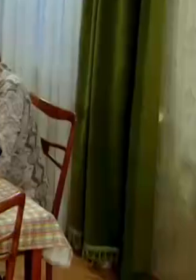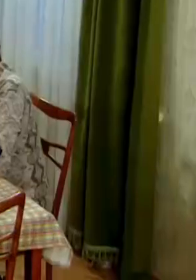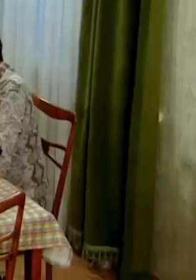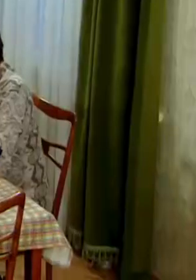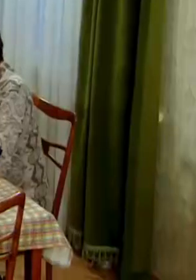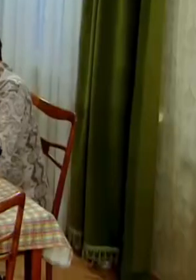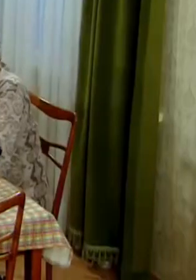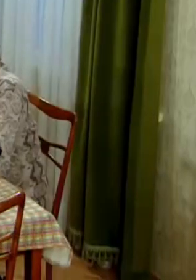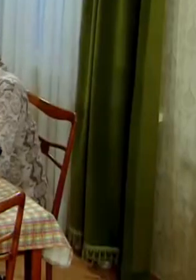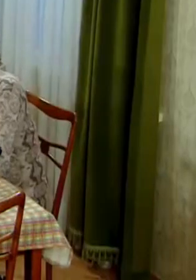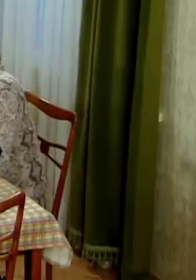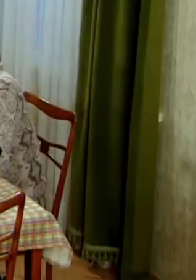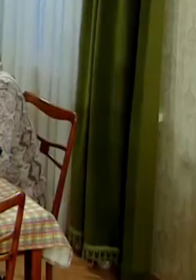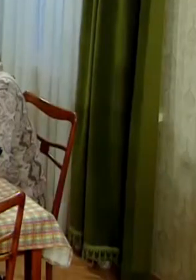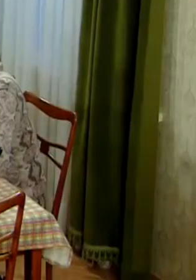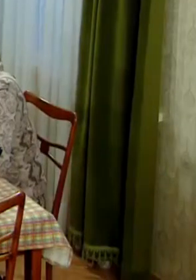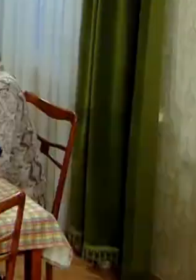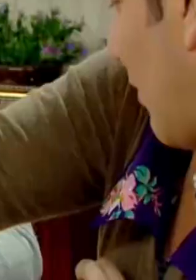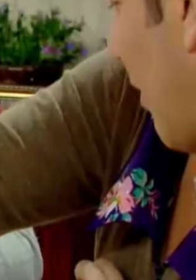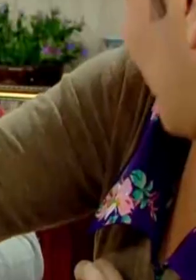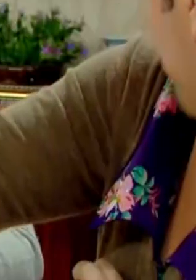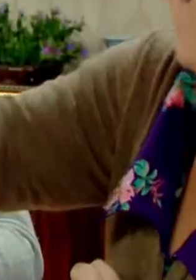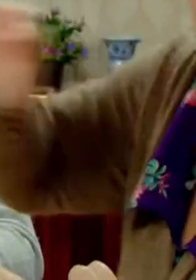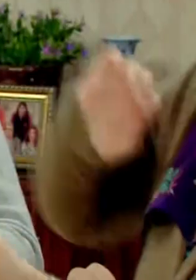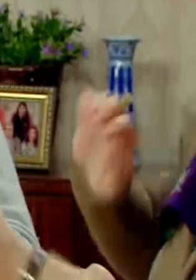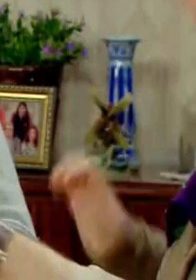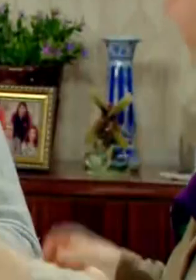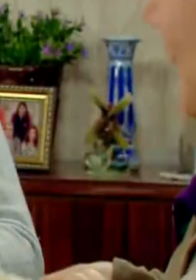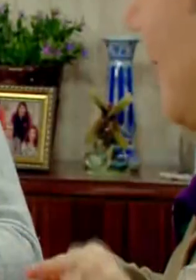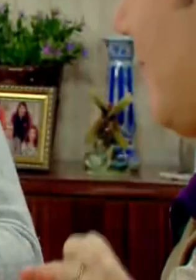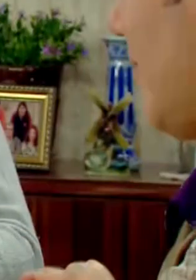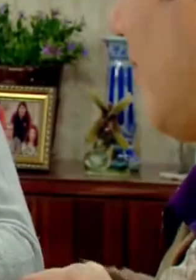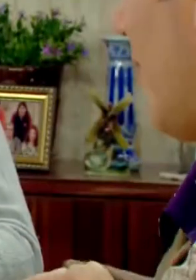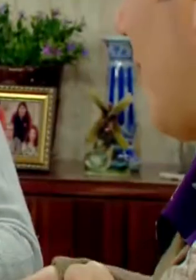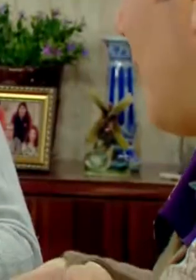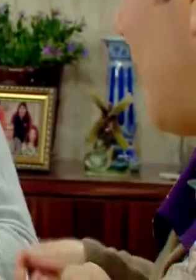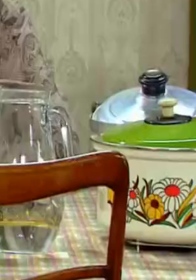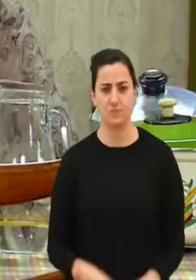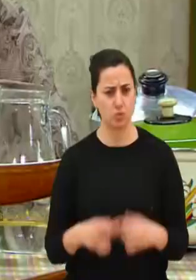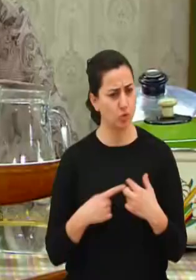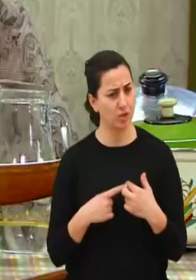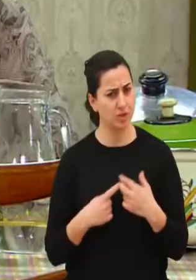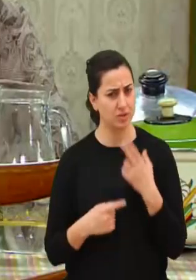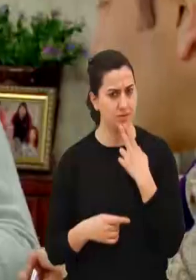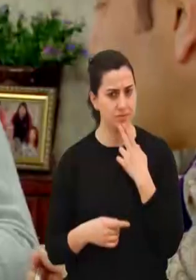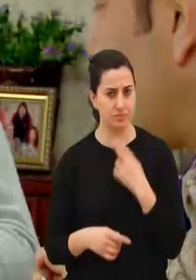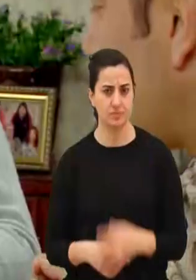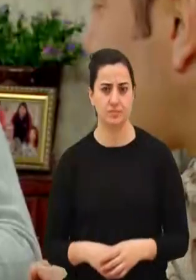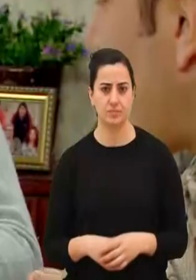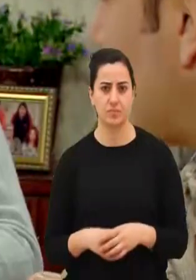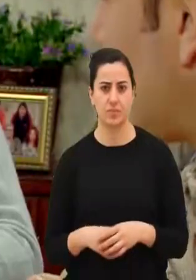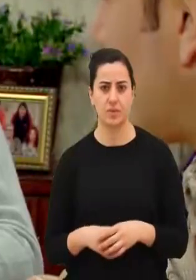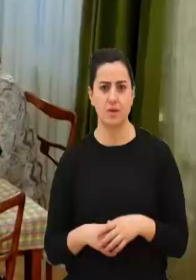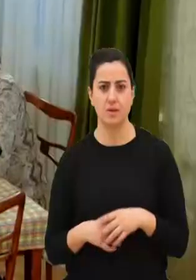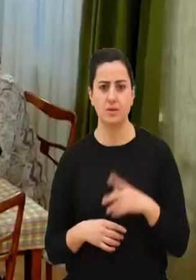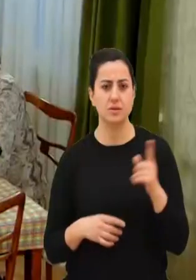Fehmi'nin evinin dıştan görüntüsü. Yemek masasında Nazlı ile Çağatay'ın sandalyeleri boş. Güye. Efendim Fehmi'ciğim. Çağatay'la